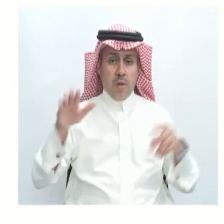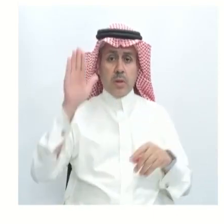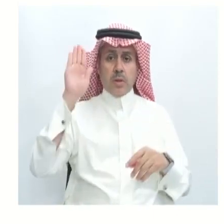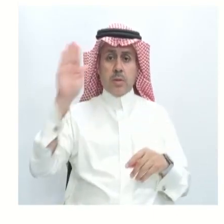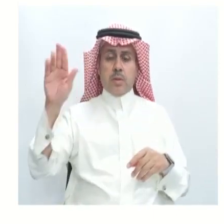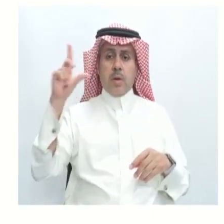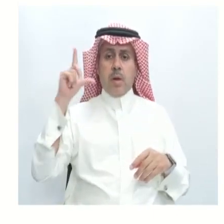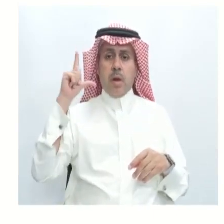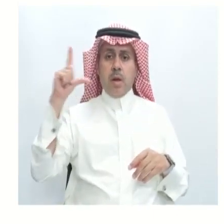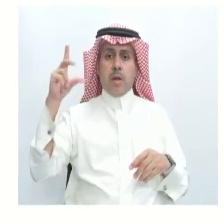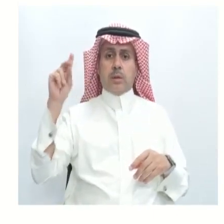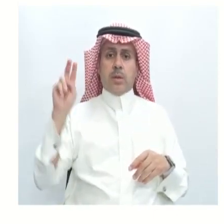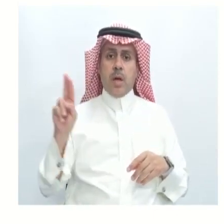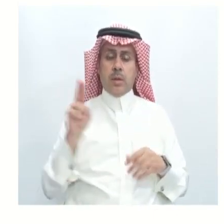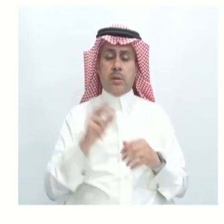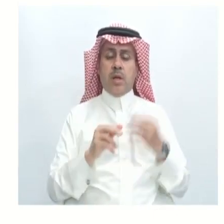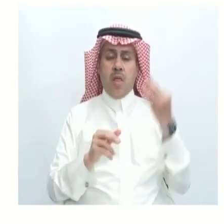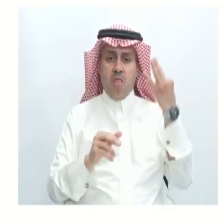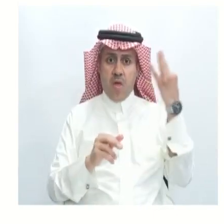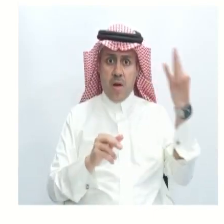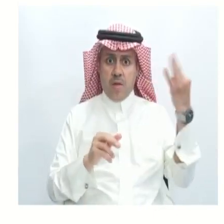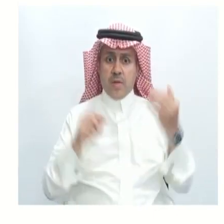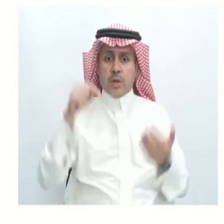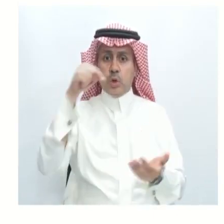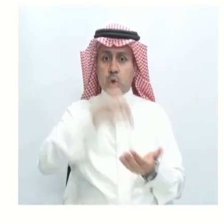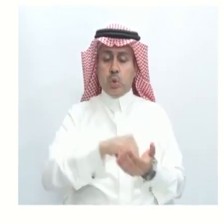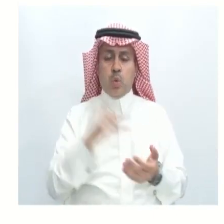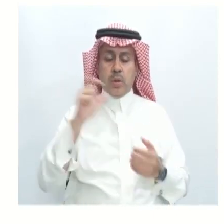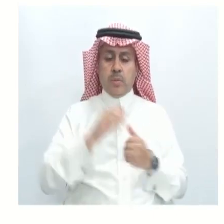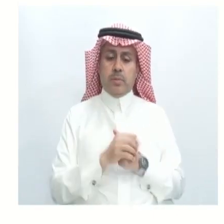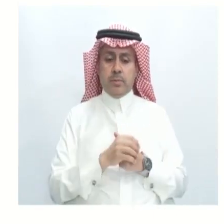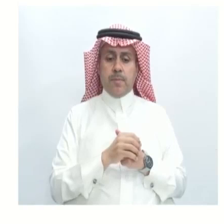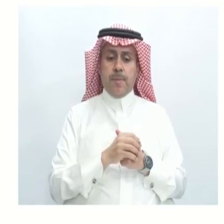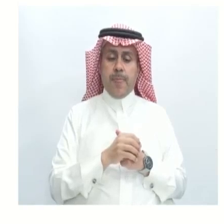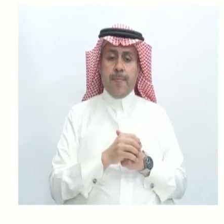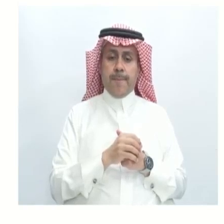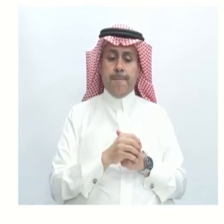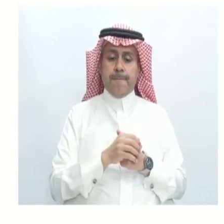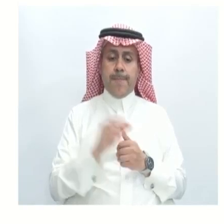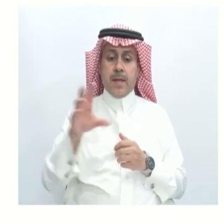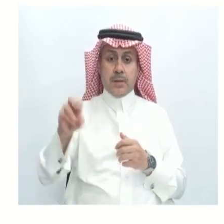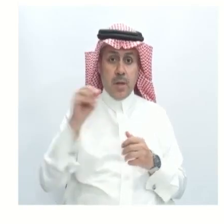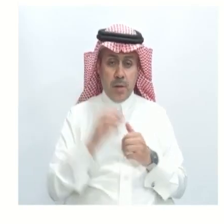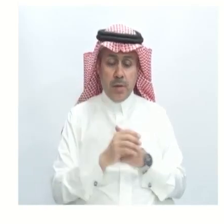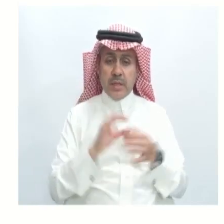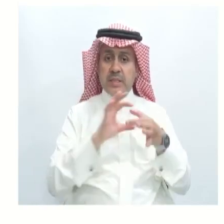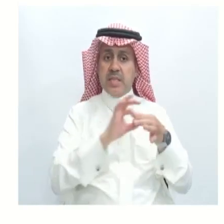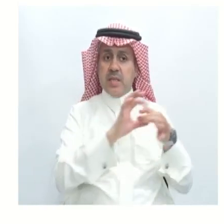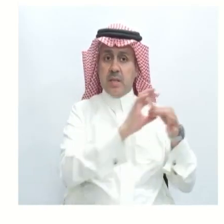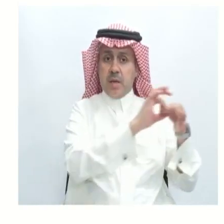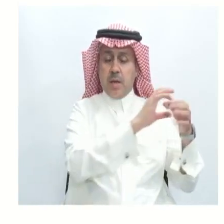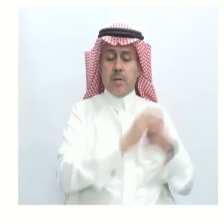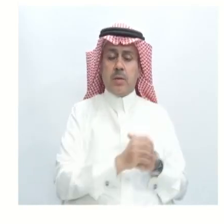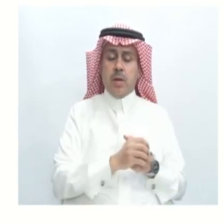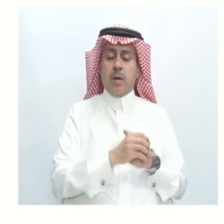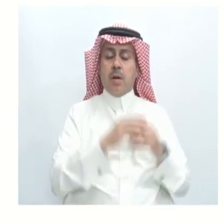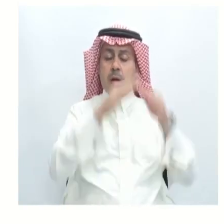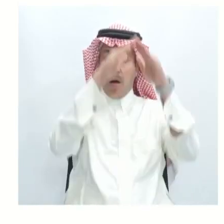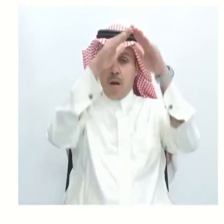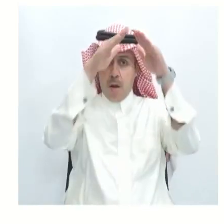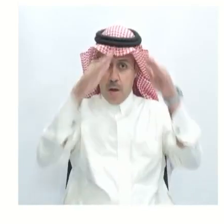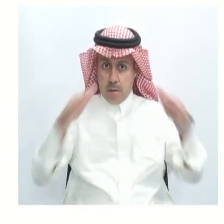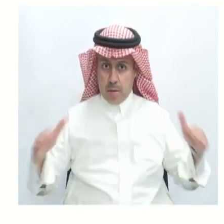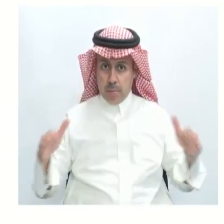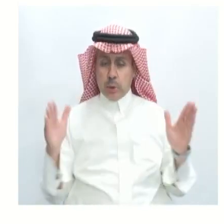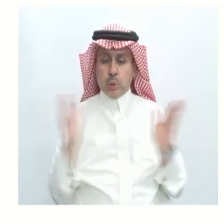داخل الدوله واجهزتها المختلفه وتاخذ الهيكل هياكل التنظيميه التسلسلا هرميا يحدد من خلال